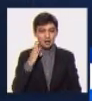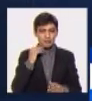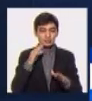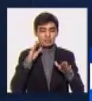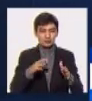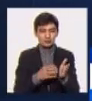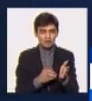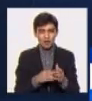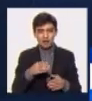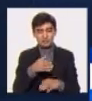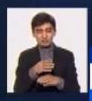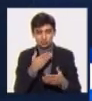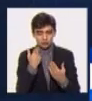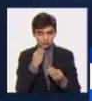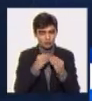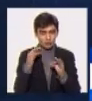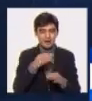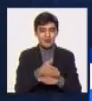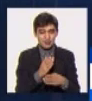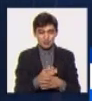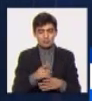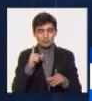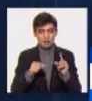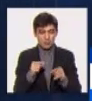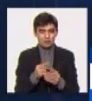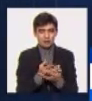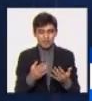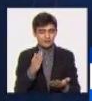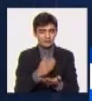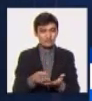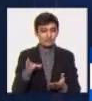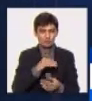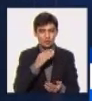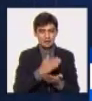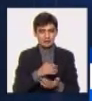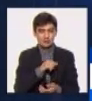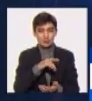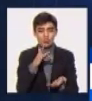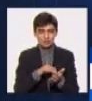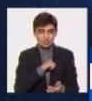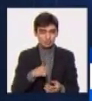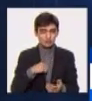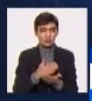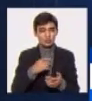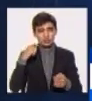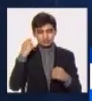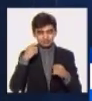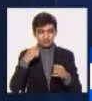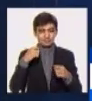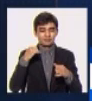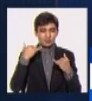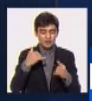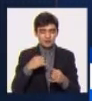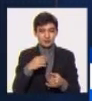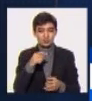дефицита продуктов нет. Хлебом, подсолнечным и сливочным маслом, молочной продукцией город обеспечивает себя сам. Говядину, курицу и другие социально